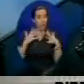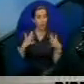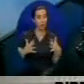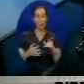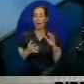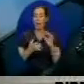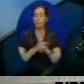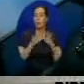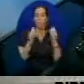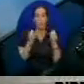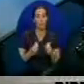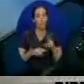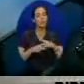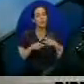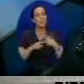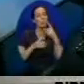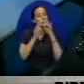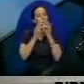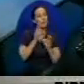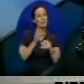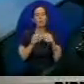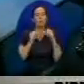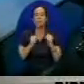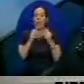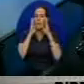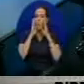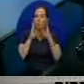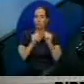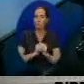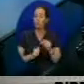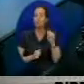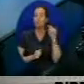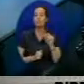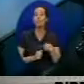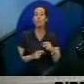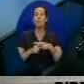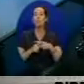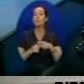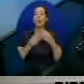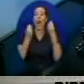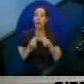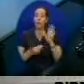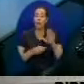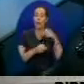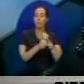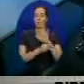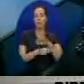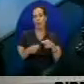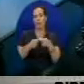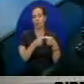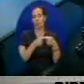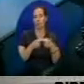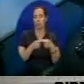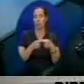בגדול, הן חברות מאוד טובות. יש סוג אחד ספציפי שהוא מבוסס על אמון, שהוא הסוג הטוב גם לעובד וגם לארגון.